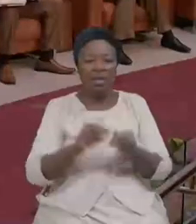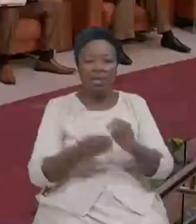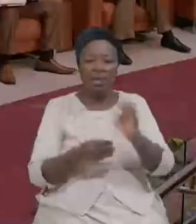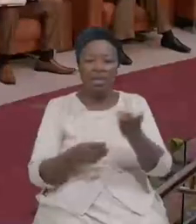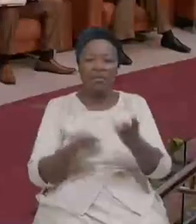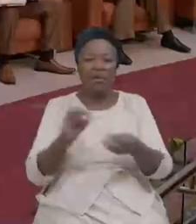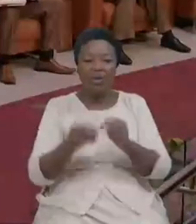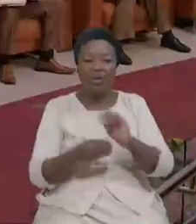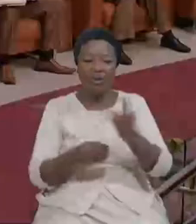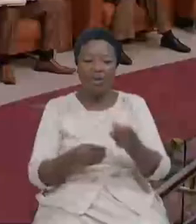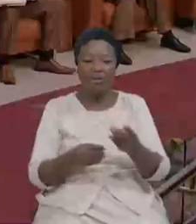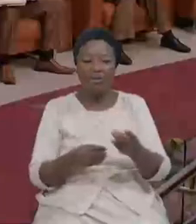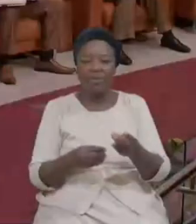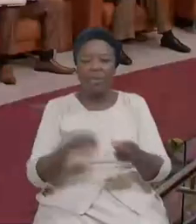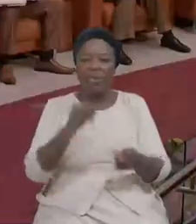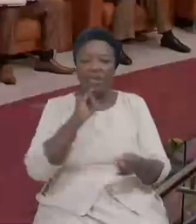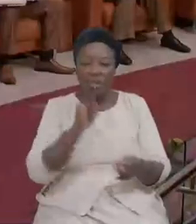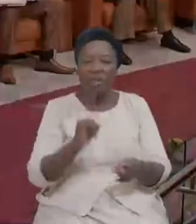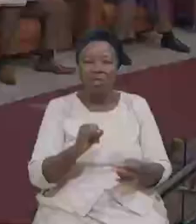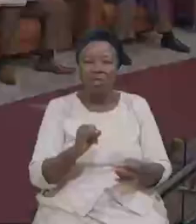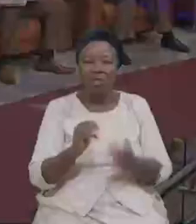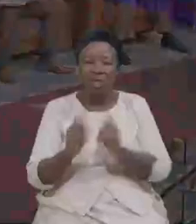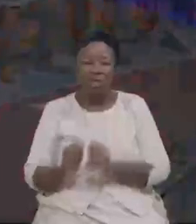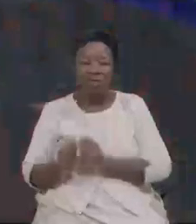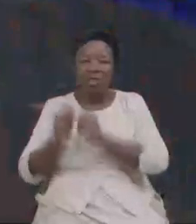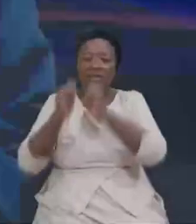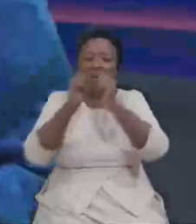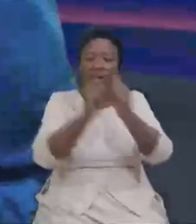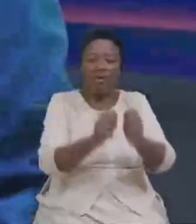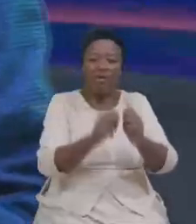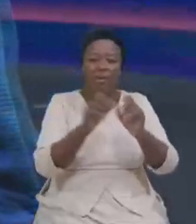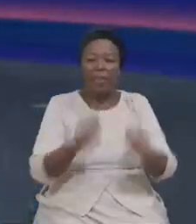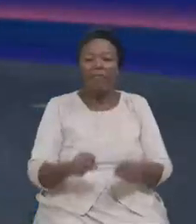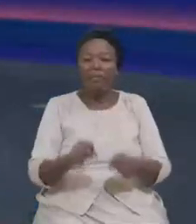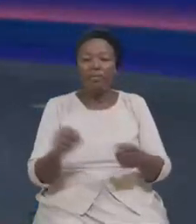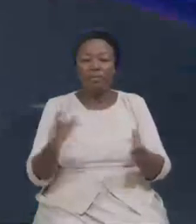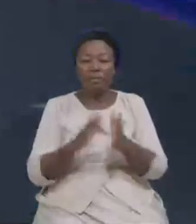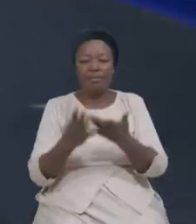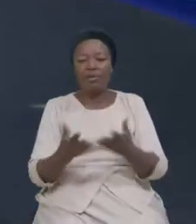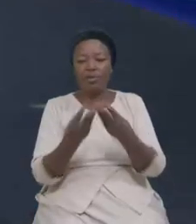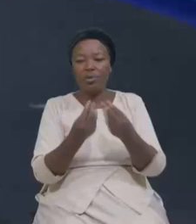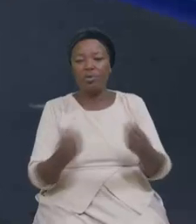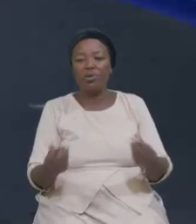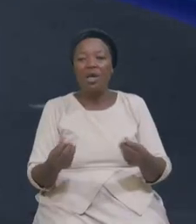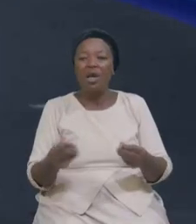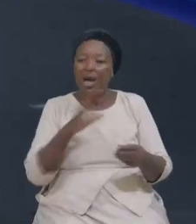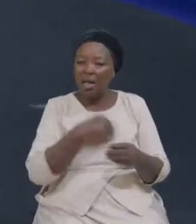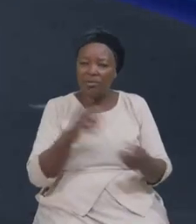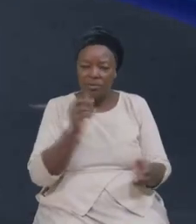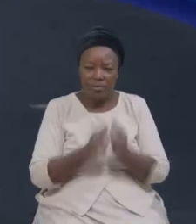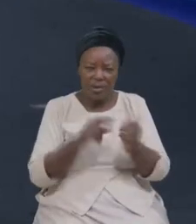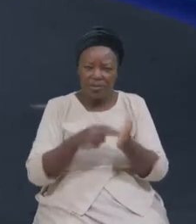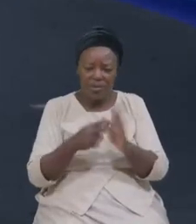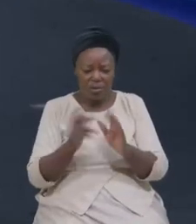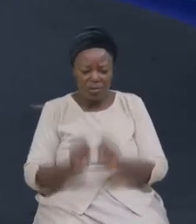Septièmement, ce sont les solutions scripturales transférables. Voyez, transférables. Solutions